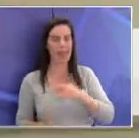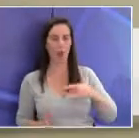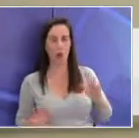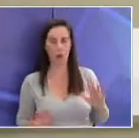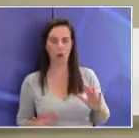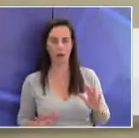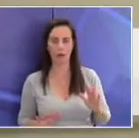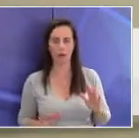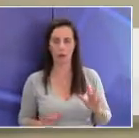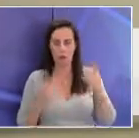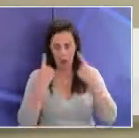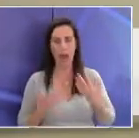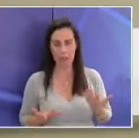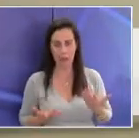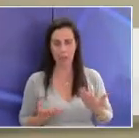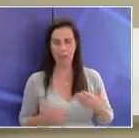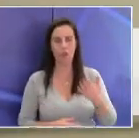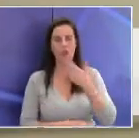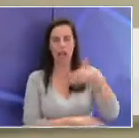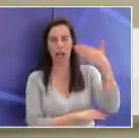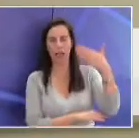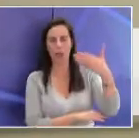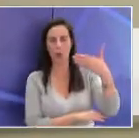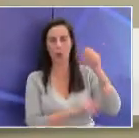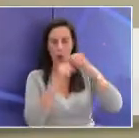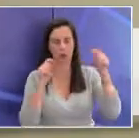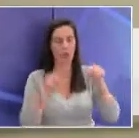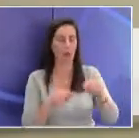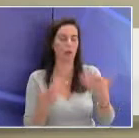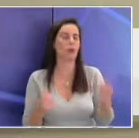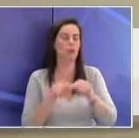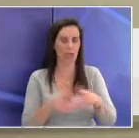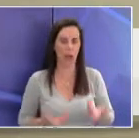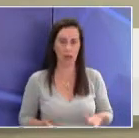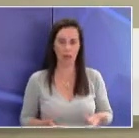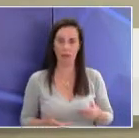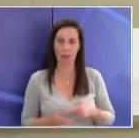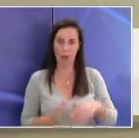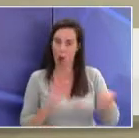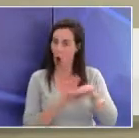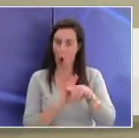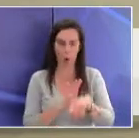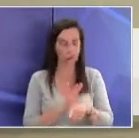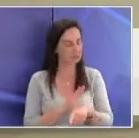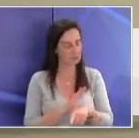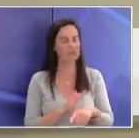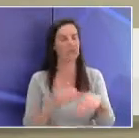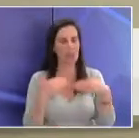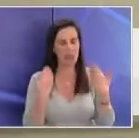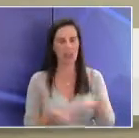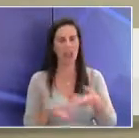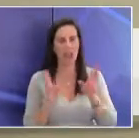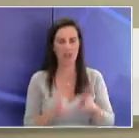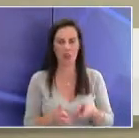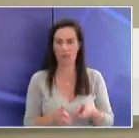פנים חרדי של יהדות התורה, הגענו למה שהגענו, כי החוק הזה נתן